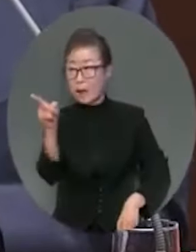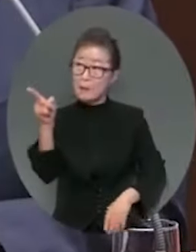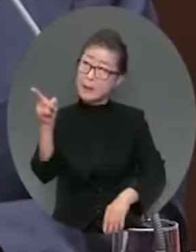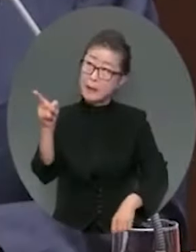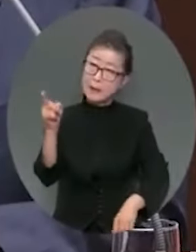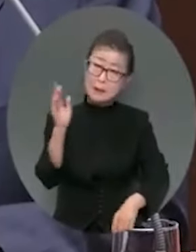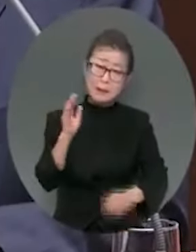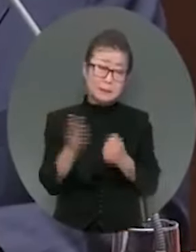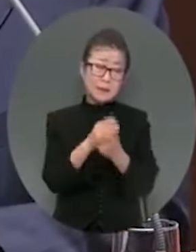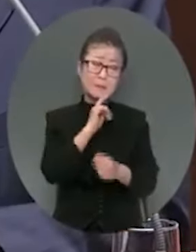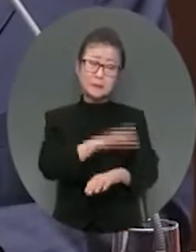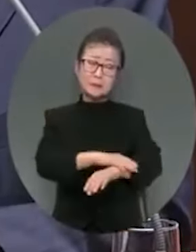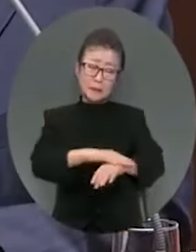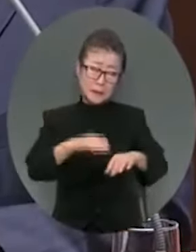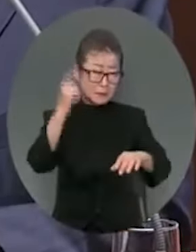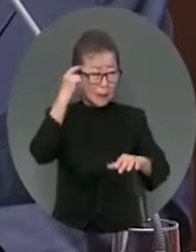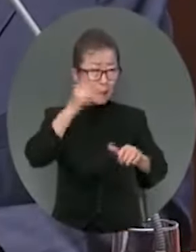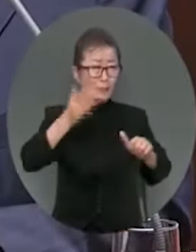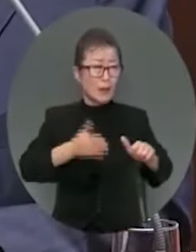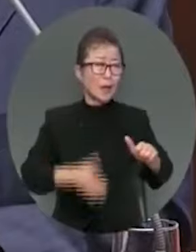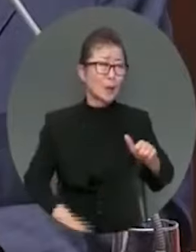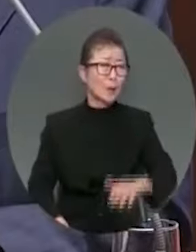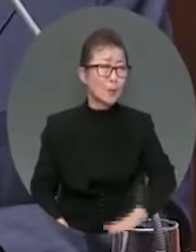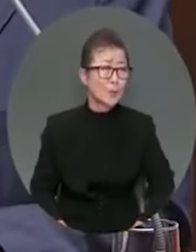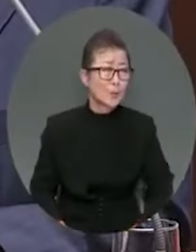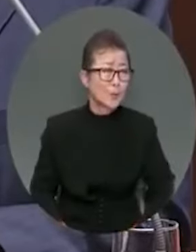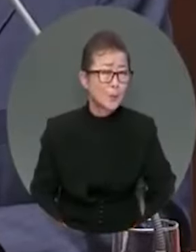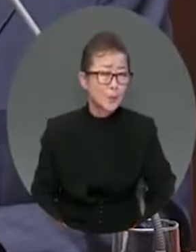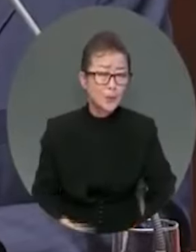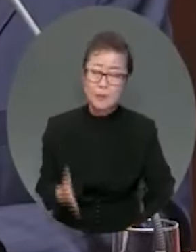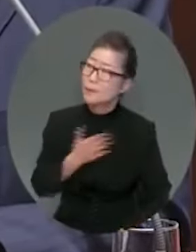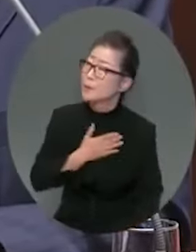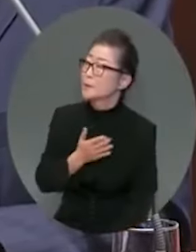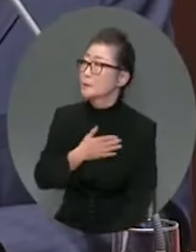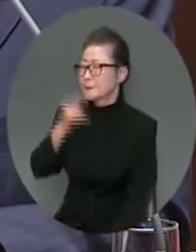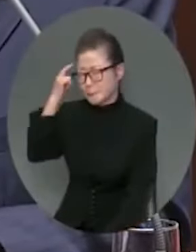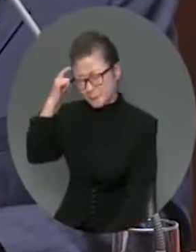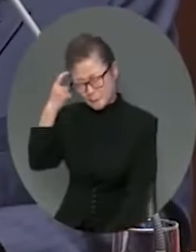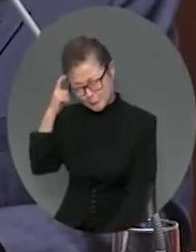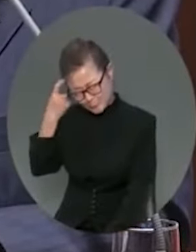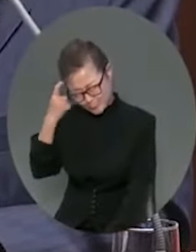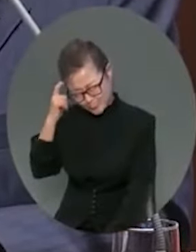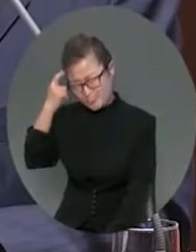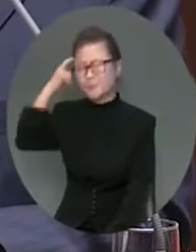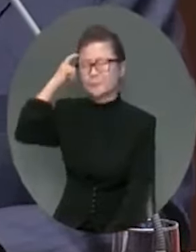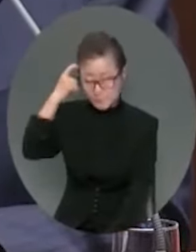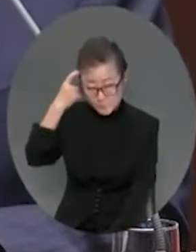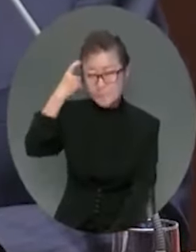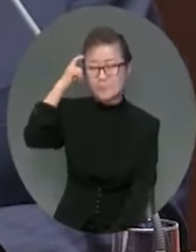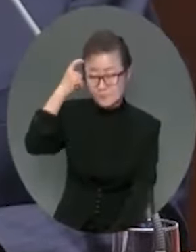생각하세요. 아주 잠을 안 자면서 생각하겠습니다.